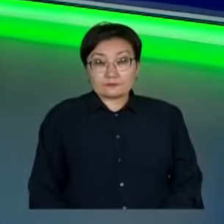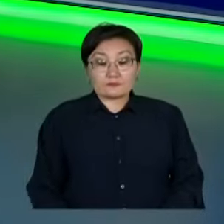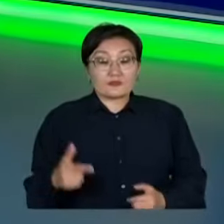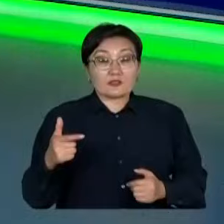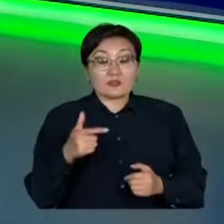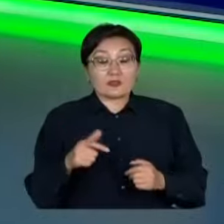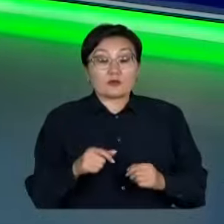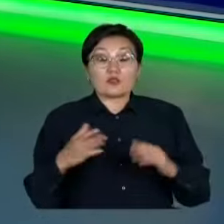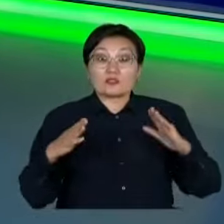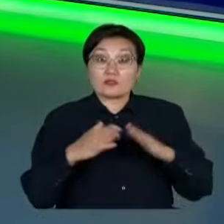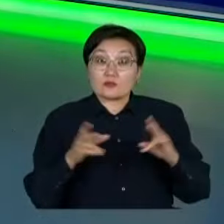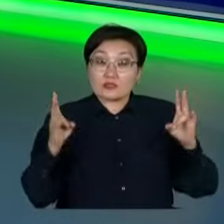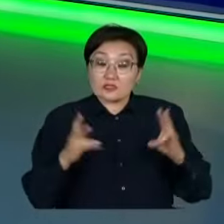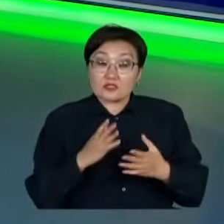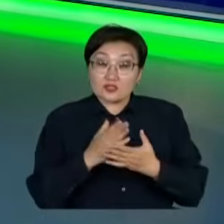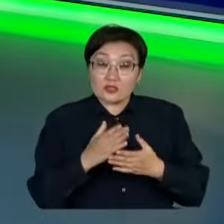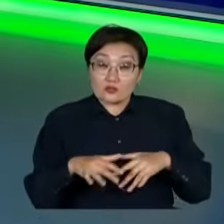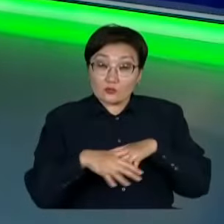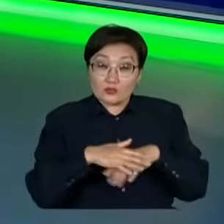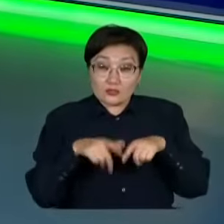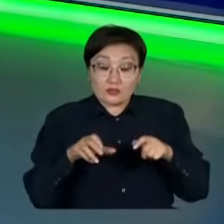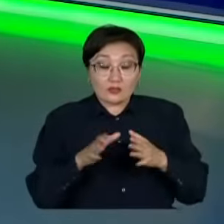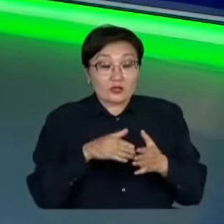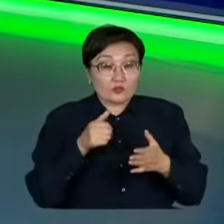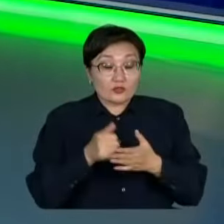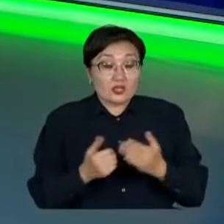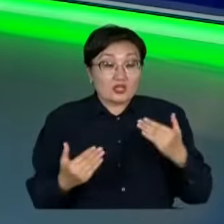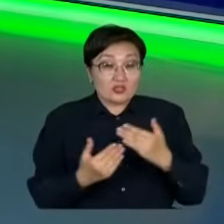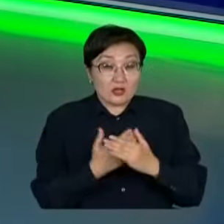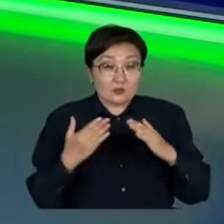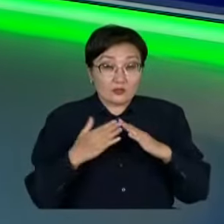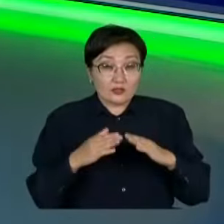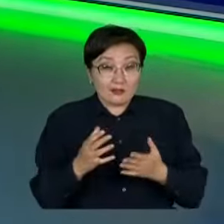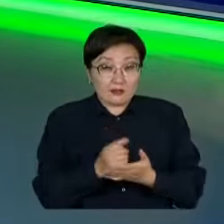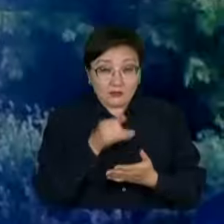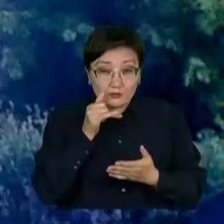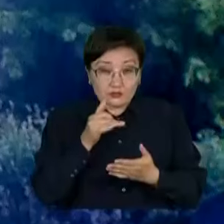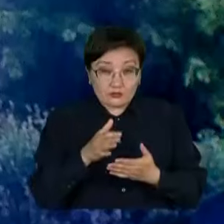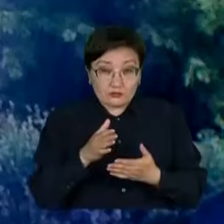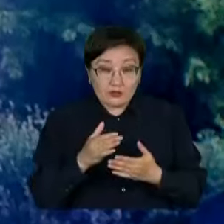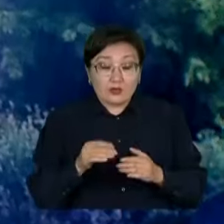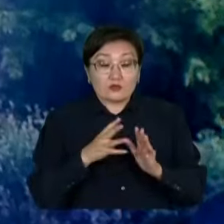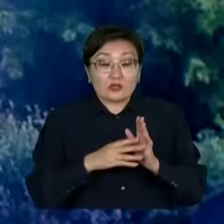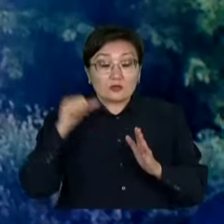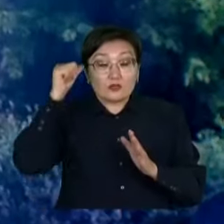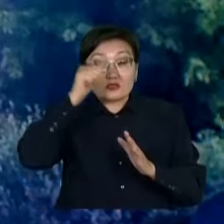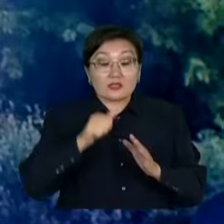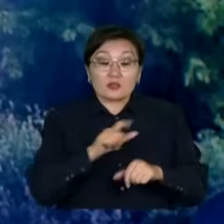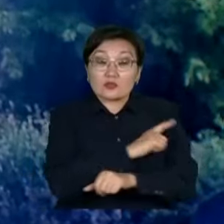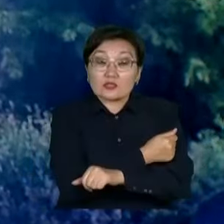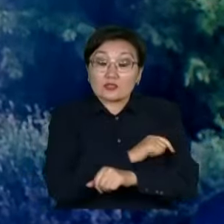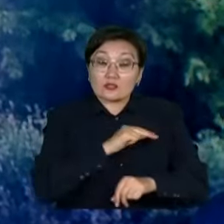Атырауда баспаналары апатты деп танылған тұрғындар әлі күнге дейін жаңа үйге қол жеткізе алмай жүр. 90-шы жылдары